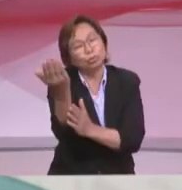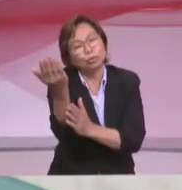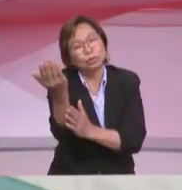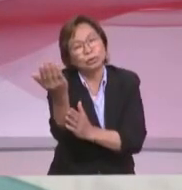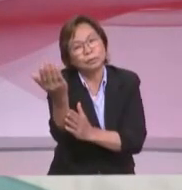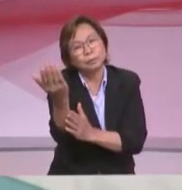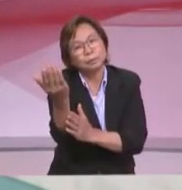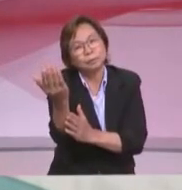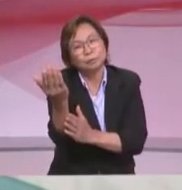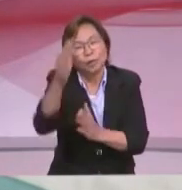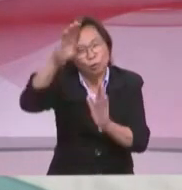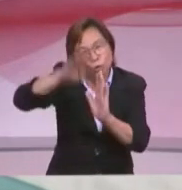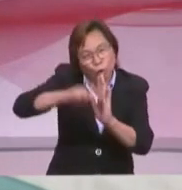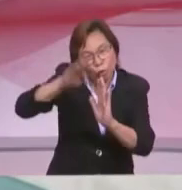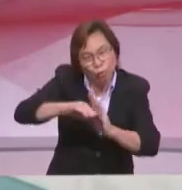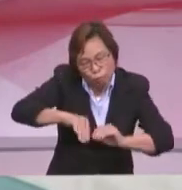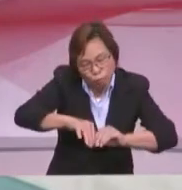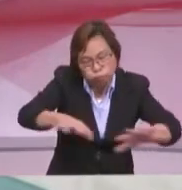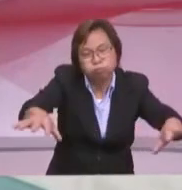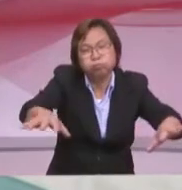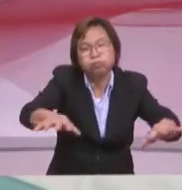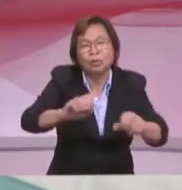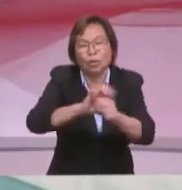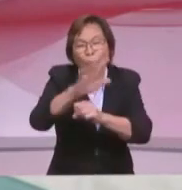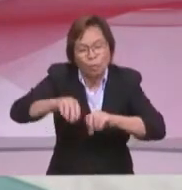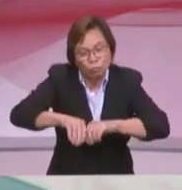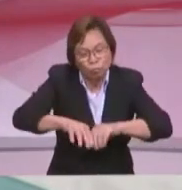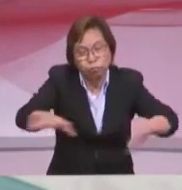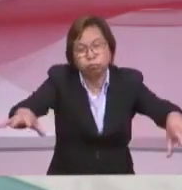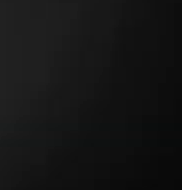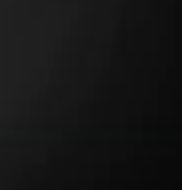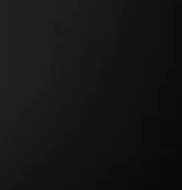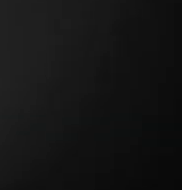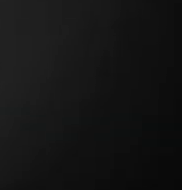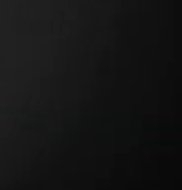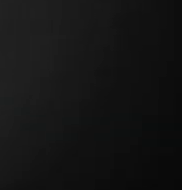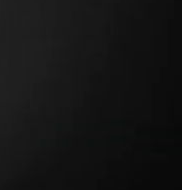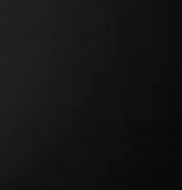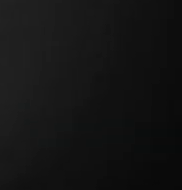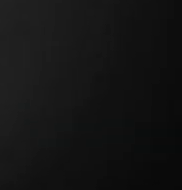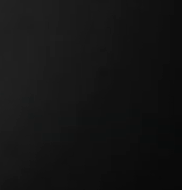mengurangkan transmisi dan kebolehjangkitan COVID-19 dalam masyarakat.